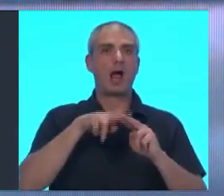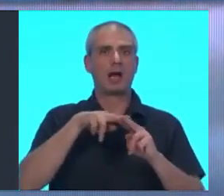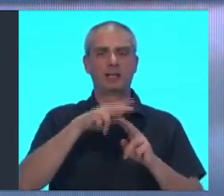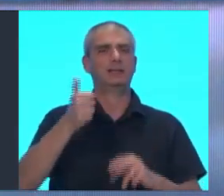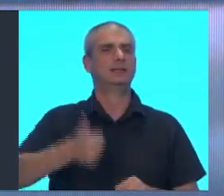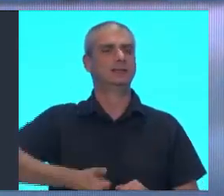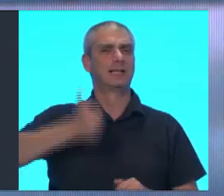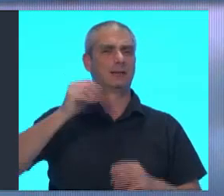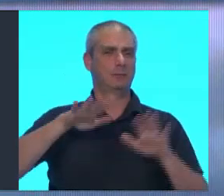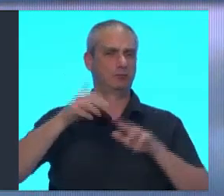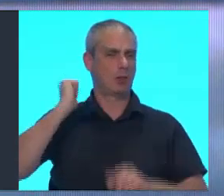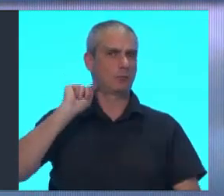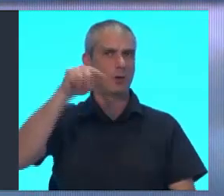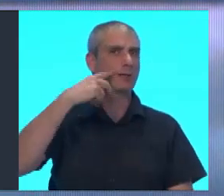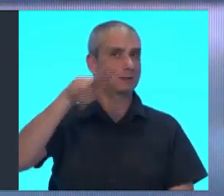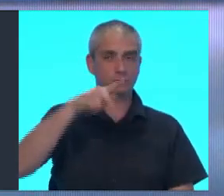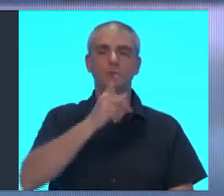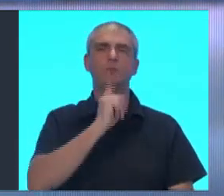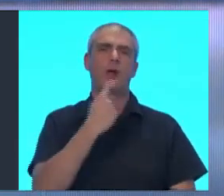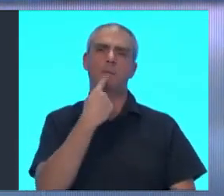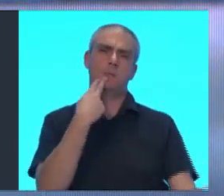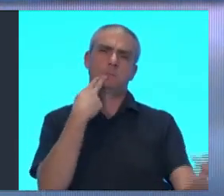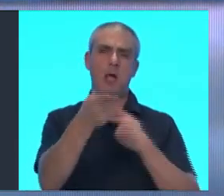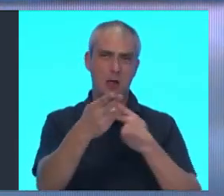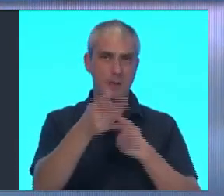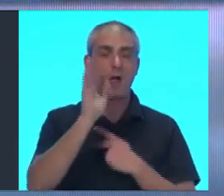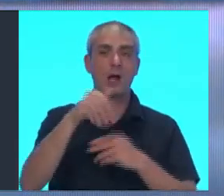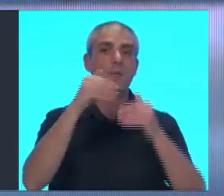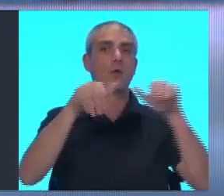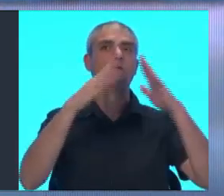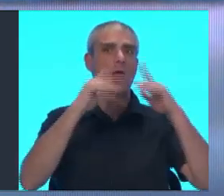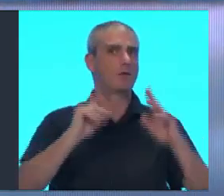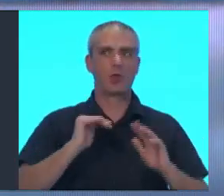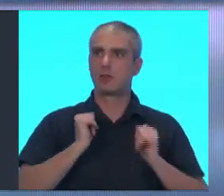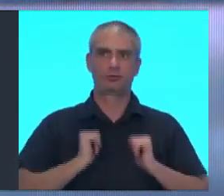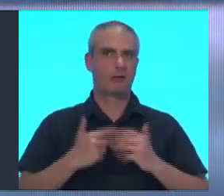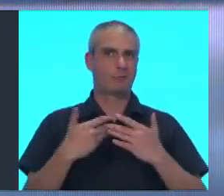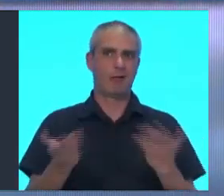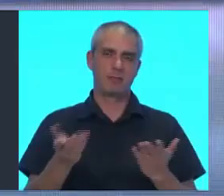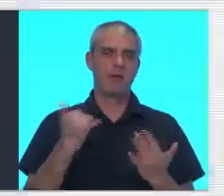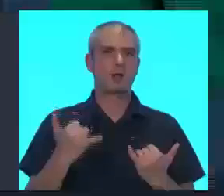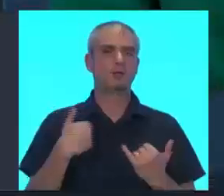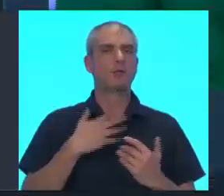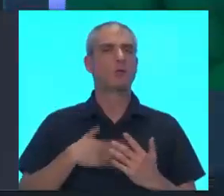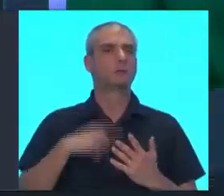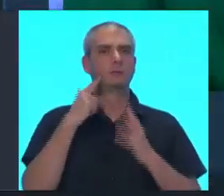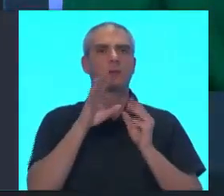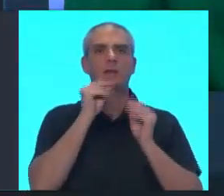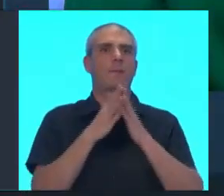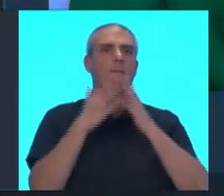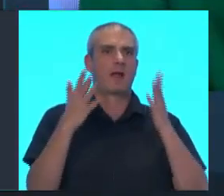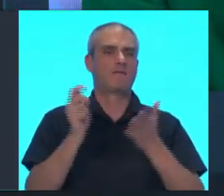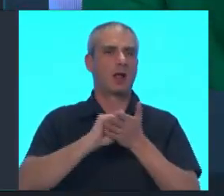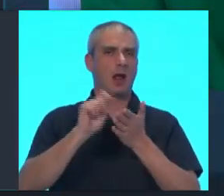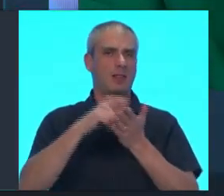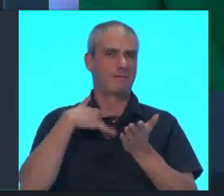הקבינט בצפון אתמול. סוריה מבטיחה מענה, גם בגבול עם לבנון מאוד לא שקט, ובכך אנחנו עכשיו רוצים להרחיב. איתך רובי